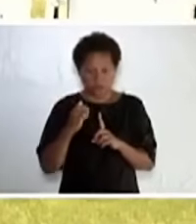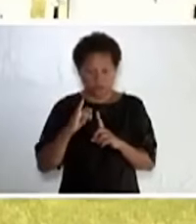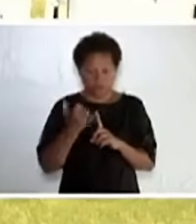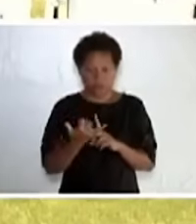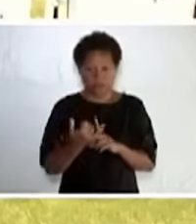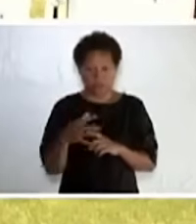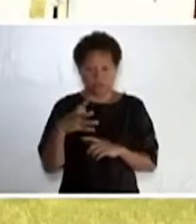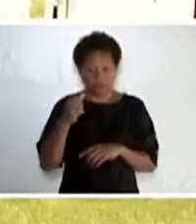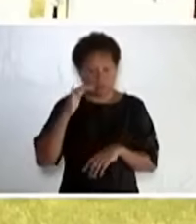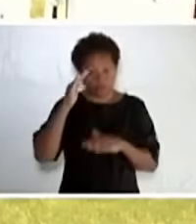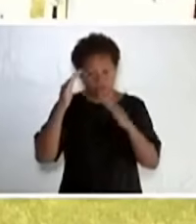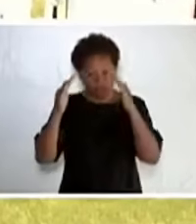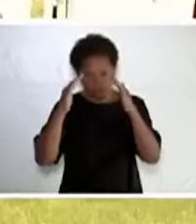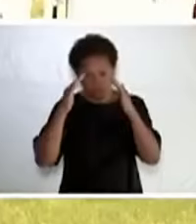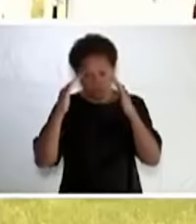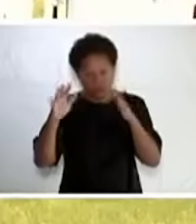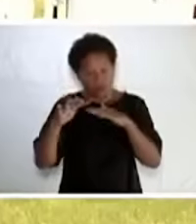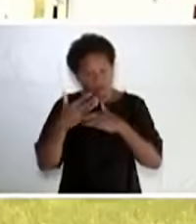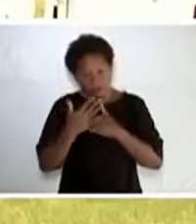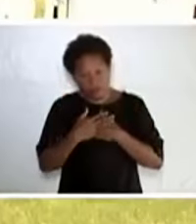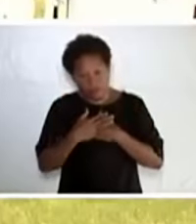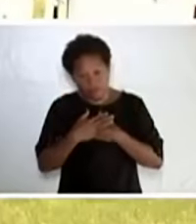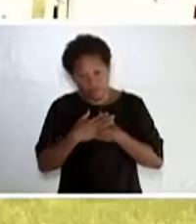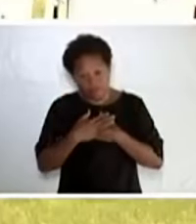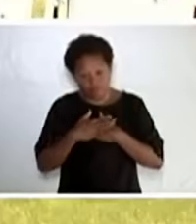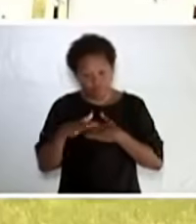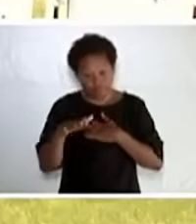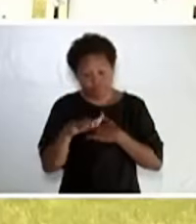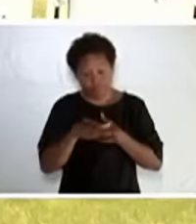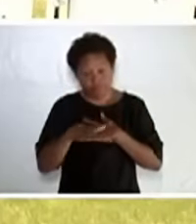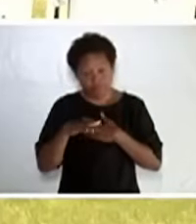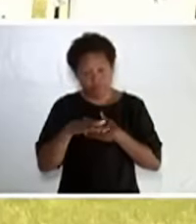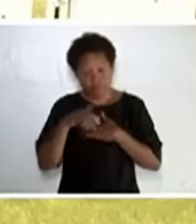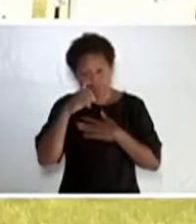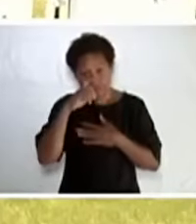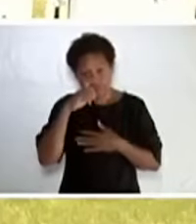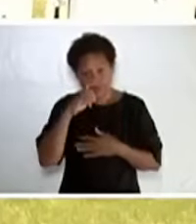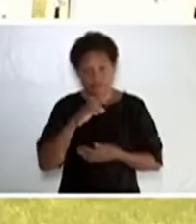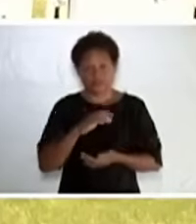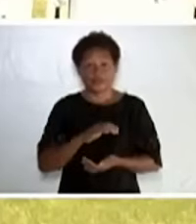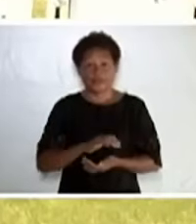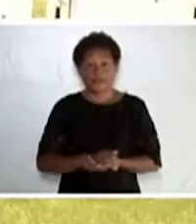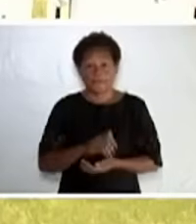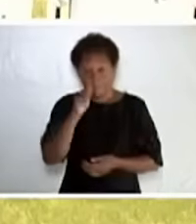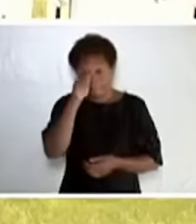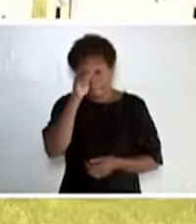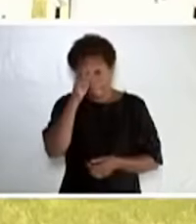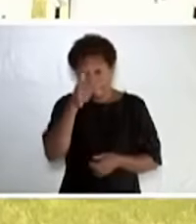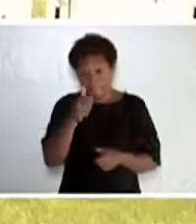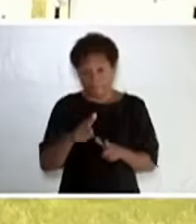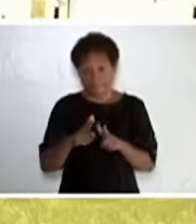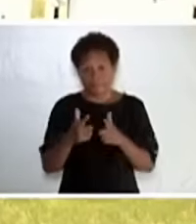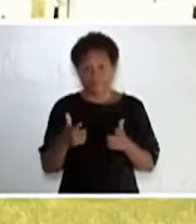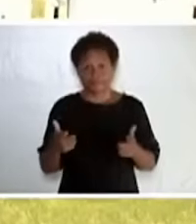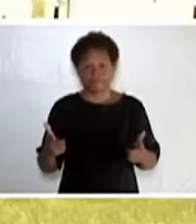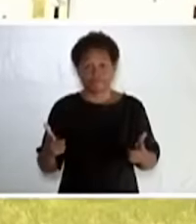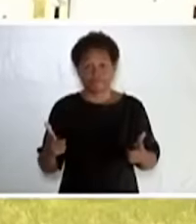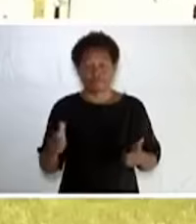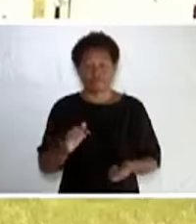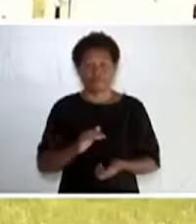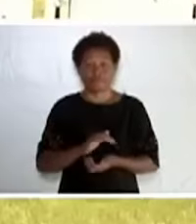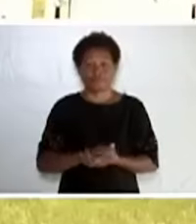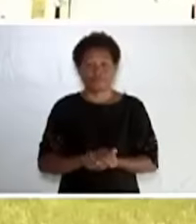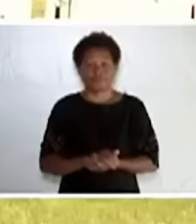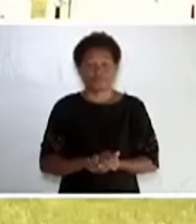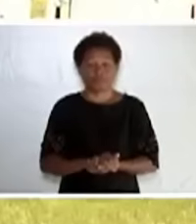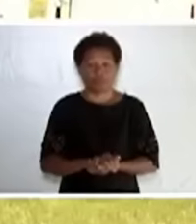understands the spirit of Mbula and Velomani, amongst others. मज़हब नहीं सिखाता आपस में बैर